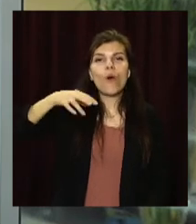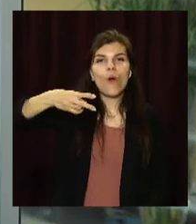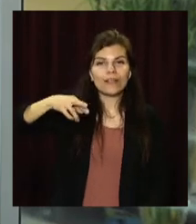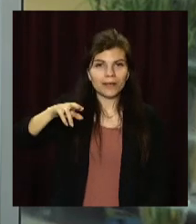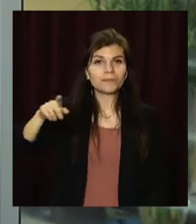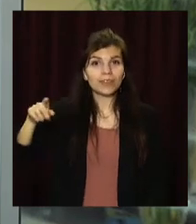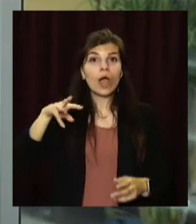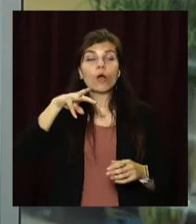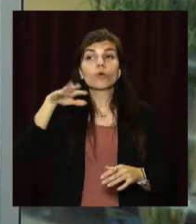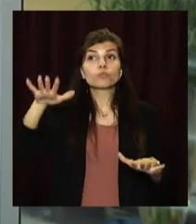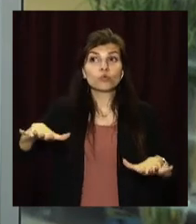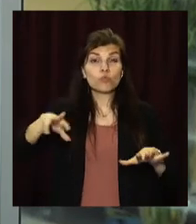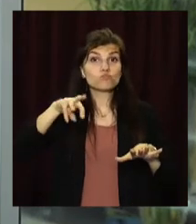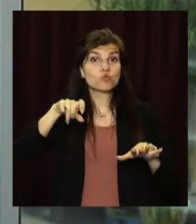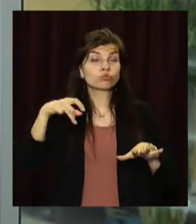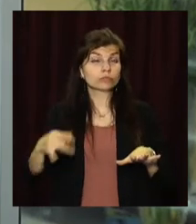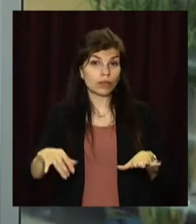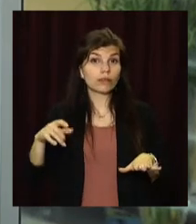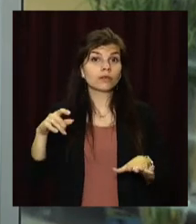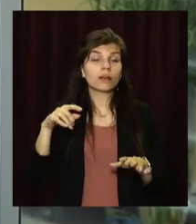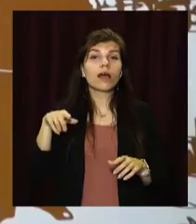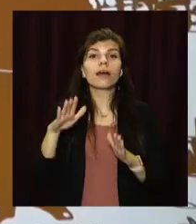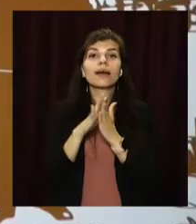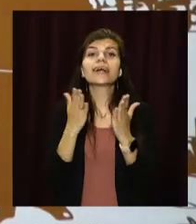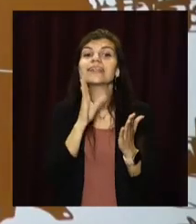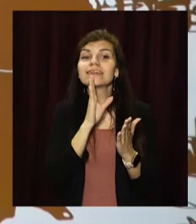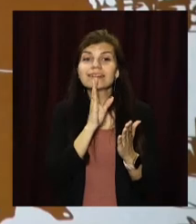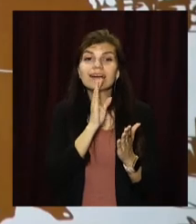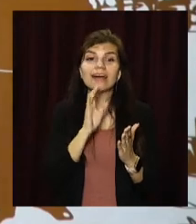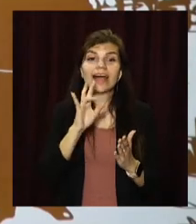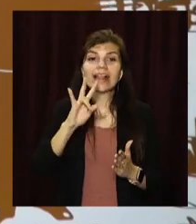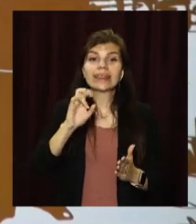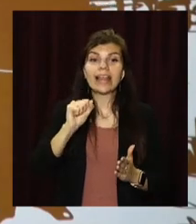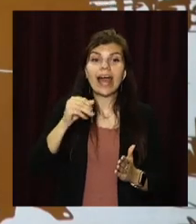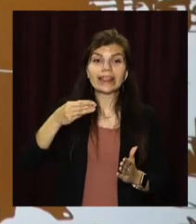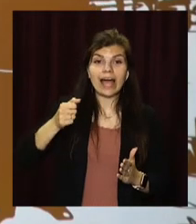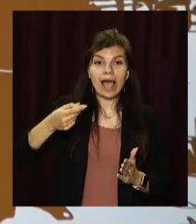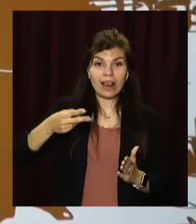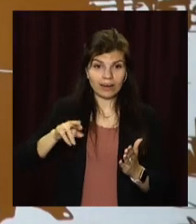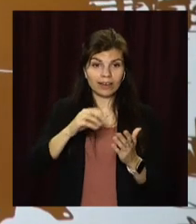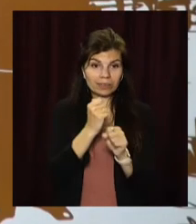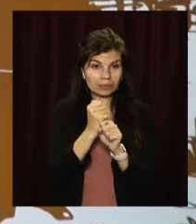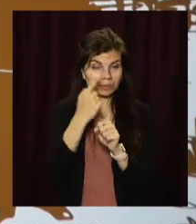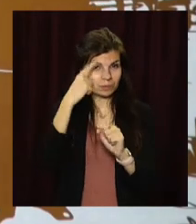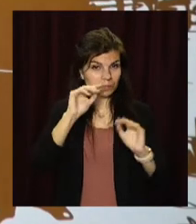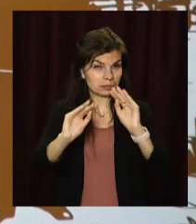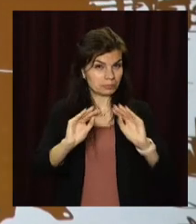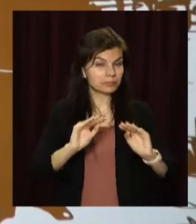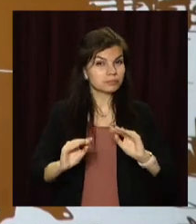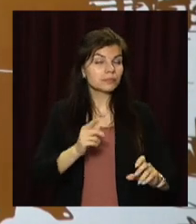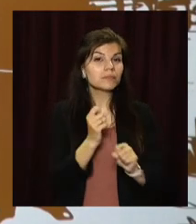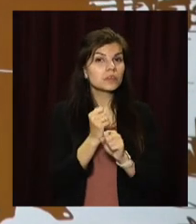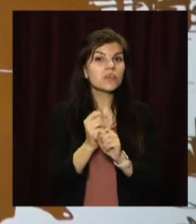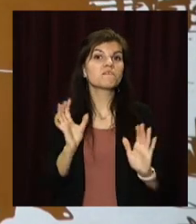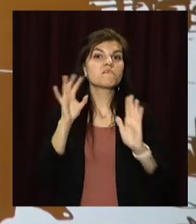присвячена видатному громадському дідячеві. Авторка книги – дніпрянка Наталія Дев'ятко. До розробки соціального проєкту